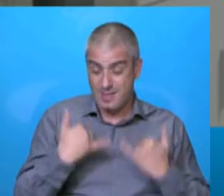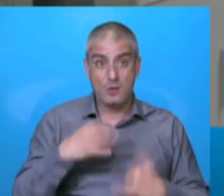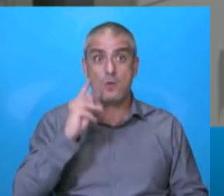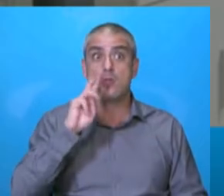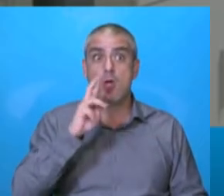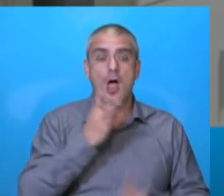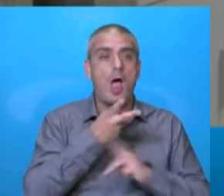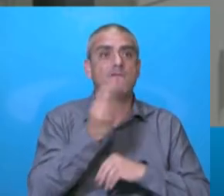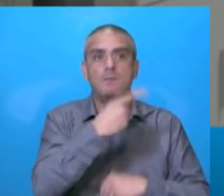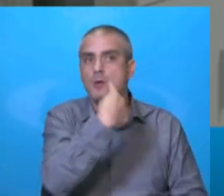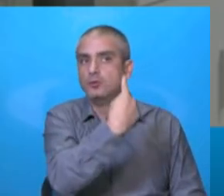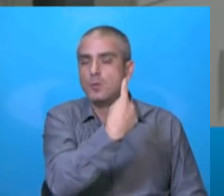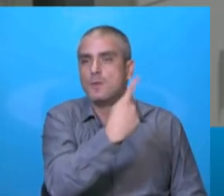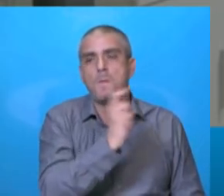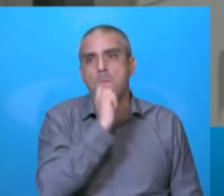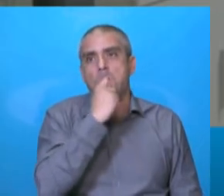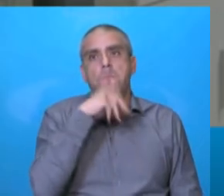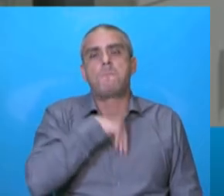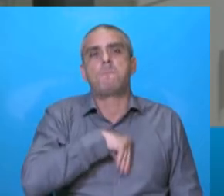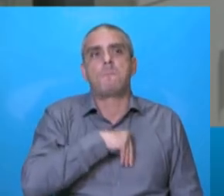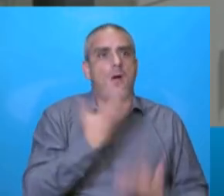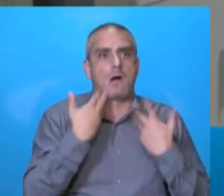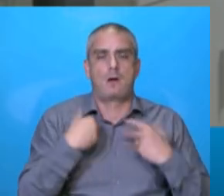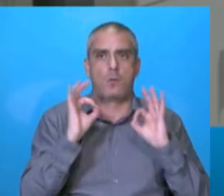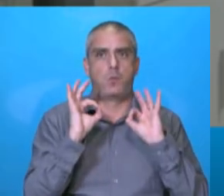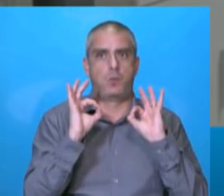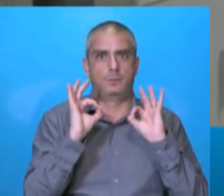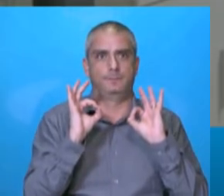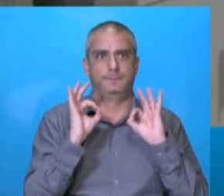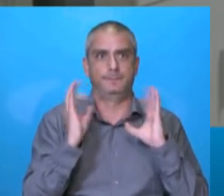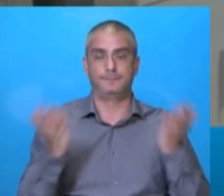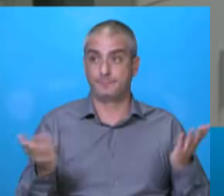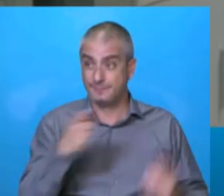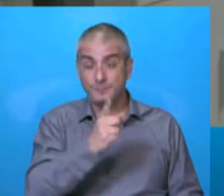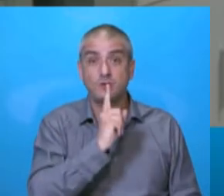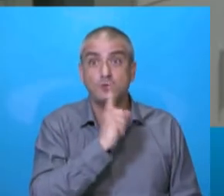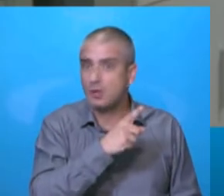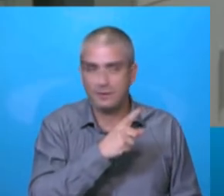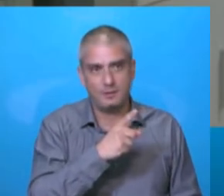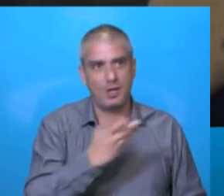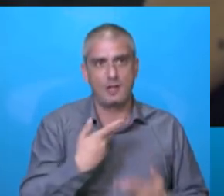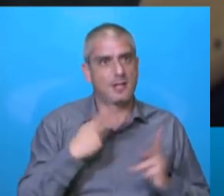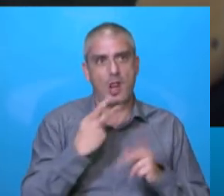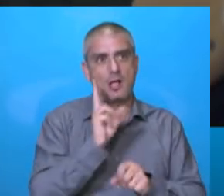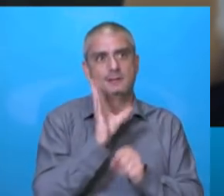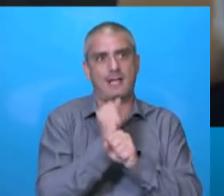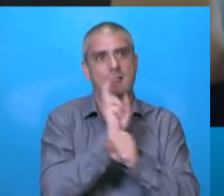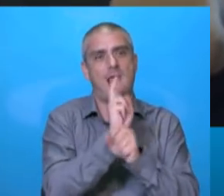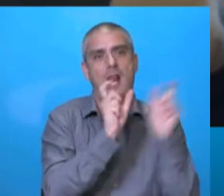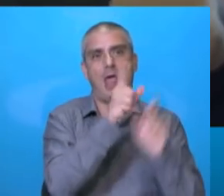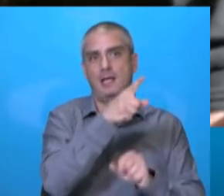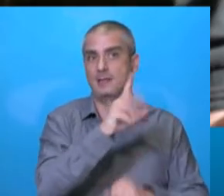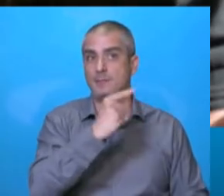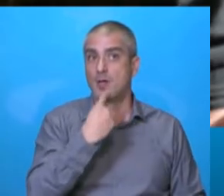משהו, אבל היא שתקה. ובשתיקה שלה היא לא נתנה לי להגן עליה. אם היא אמרה שהיא